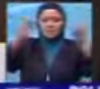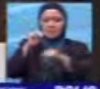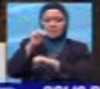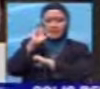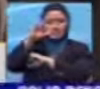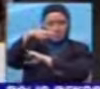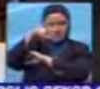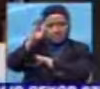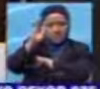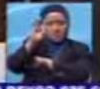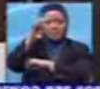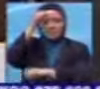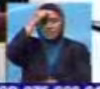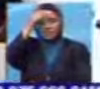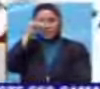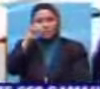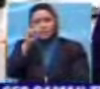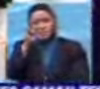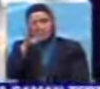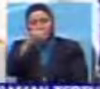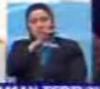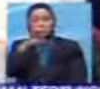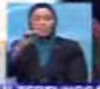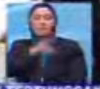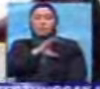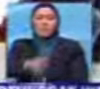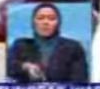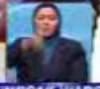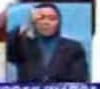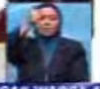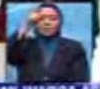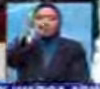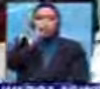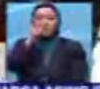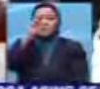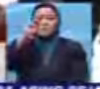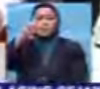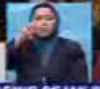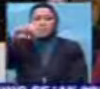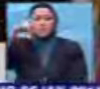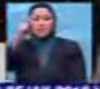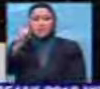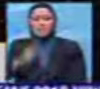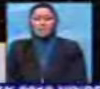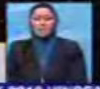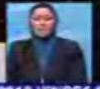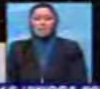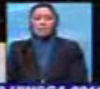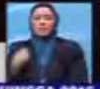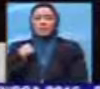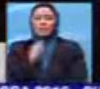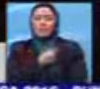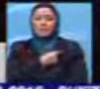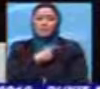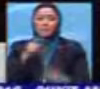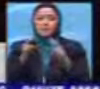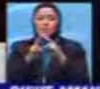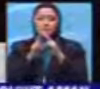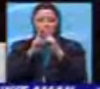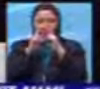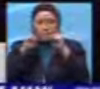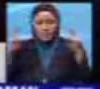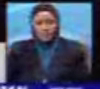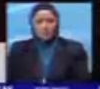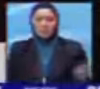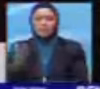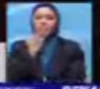Nawi dan Ketua Polis Daerah Tumpat Superintenden Zaharuddin Mat Rasid. Jadi kita amat-amat terujalah dan